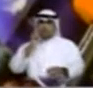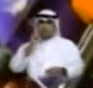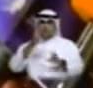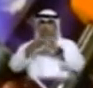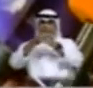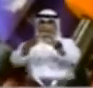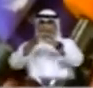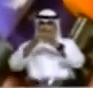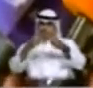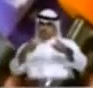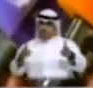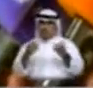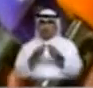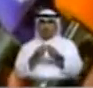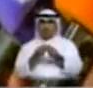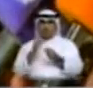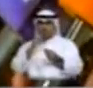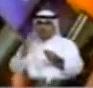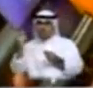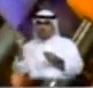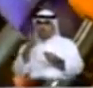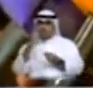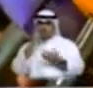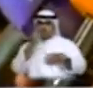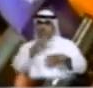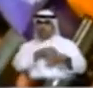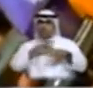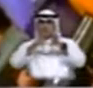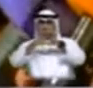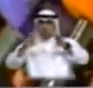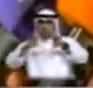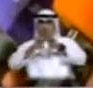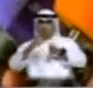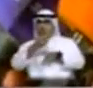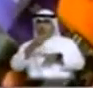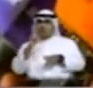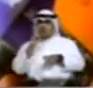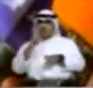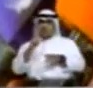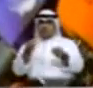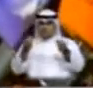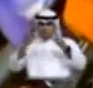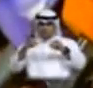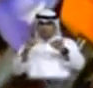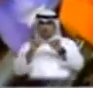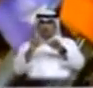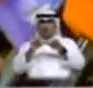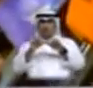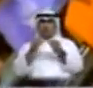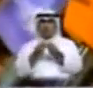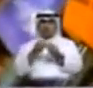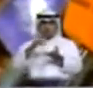المسؤولين من ناحية الإسراع بالتجارة والاستفادة من التقنية والتكنولوجيا الموجودة حاليا في الجمهورية